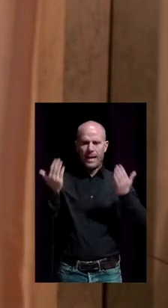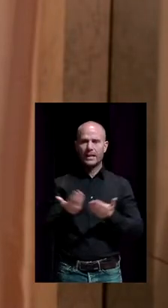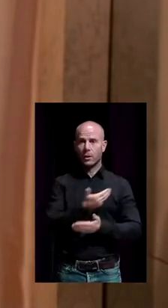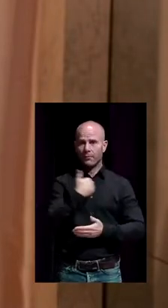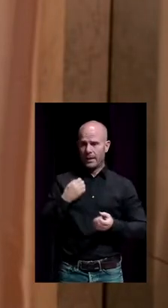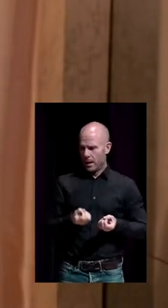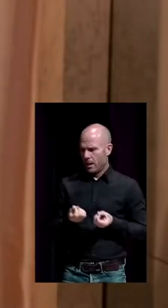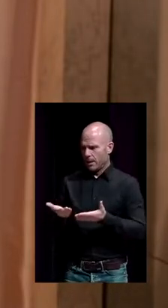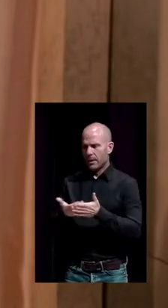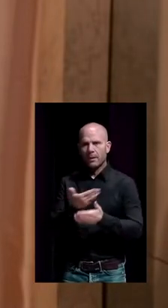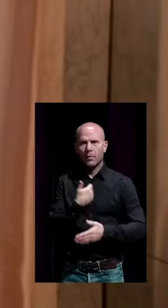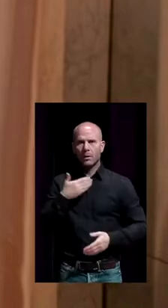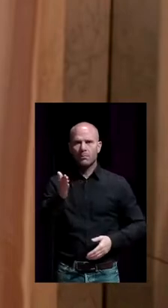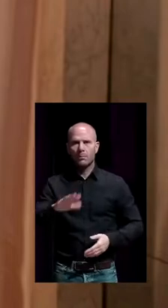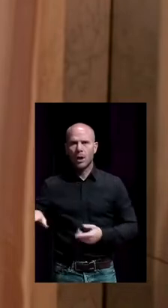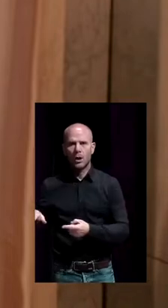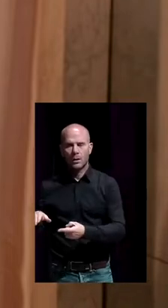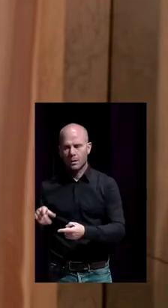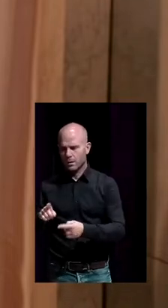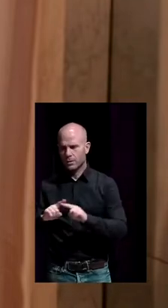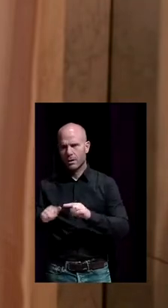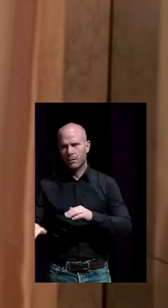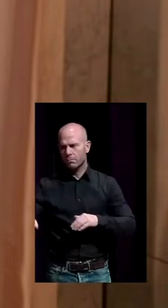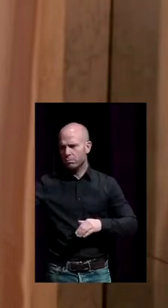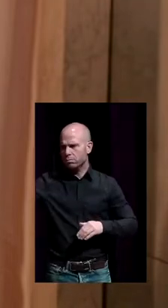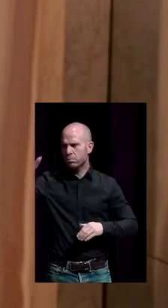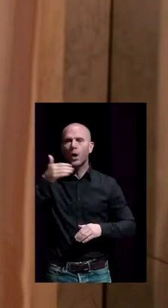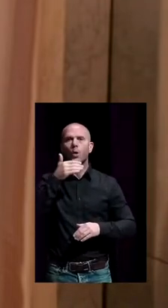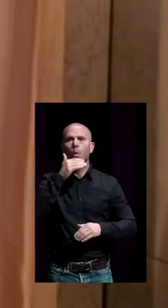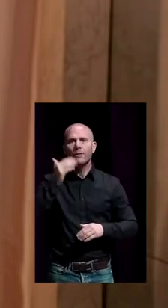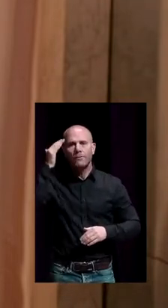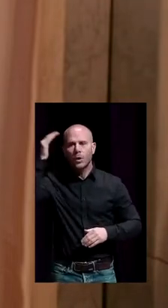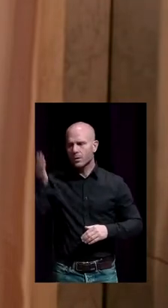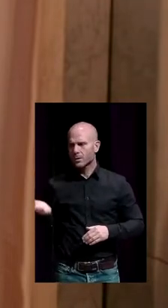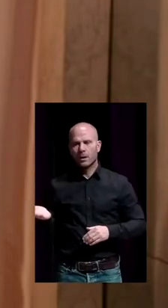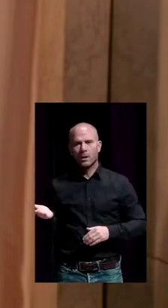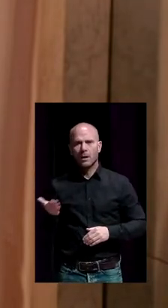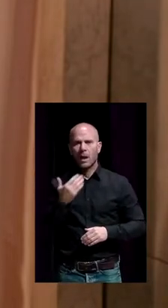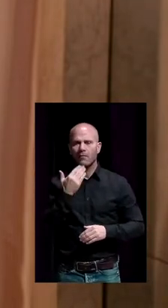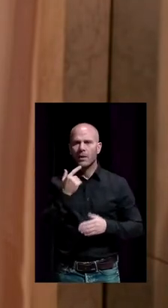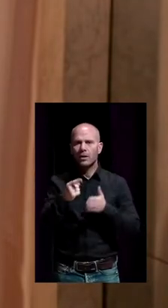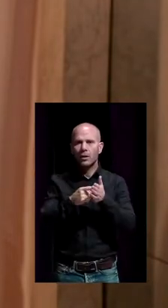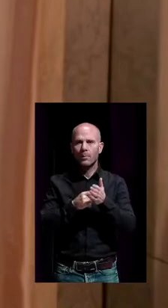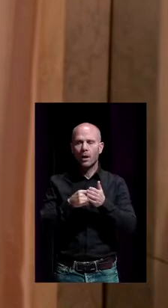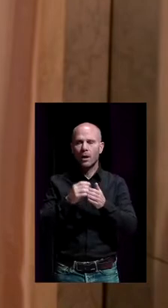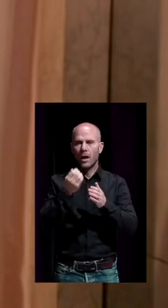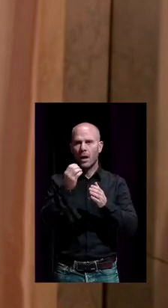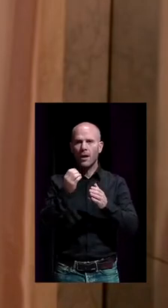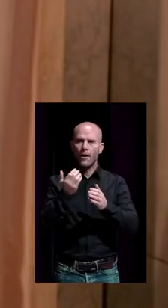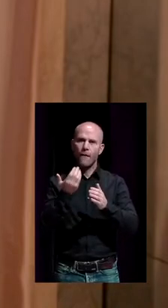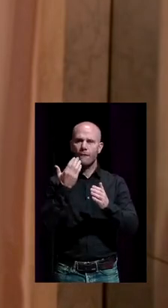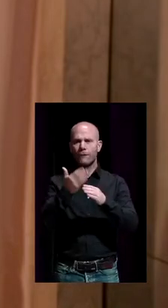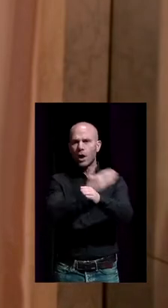till våra barn? De som snart kommer att vara unga vuxna. Vilka slags förebilder har